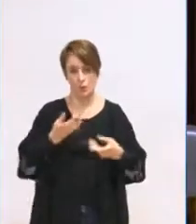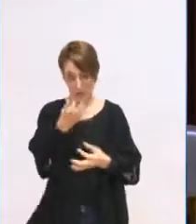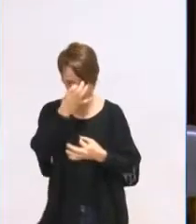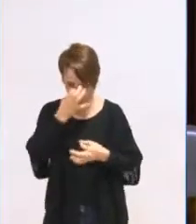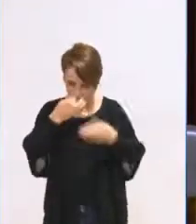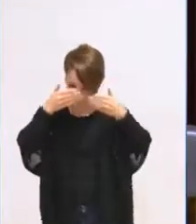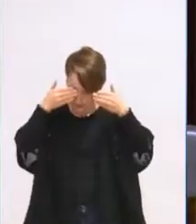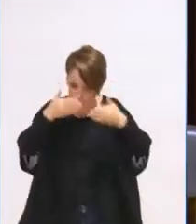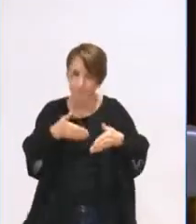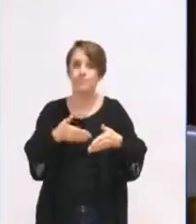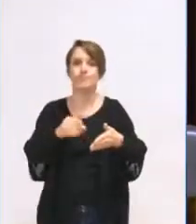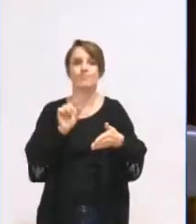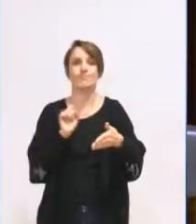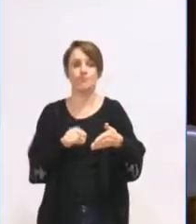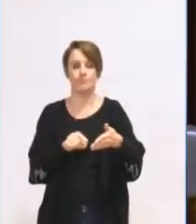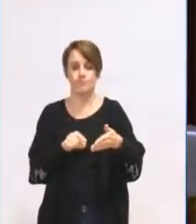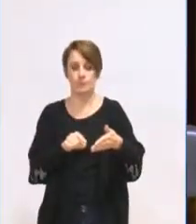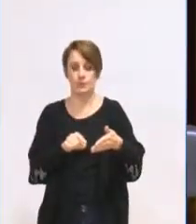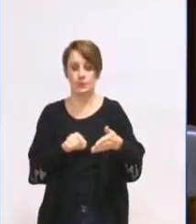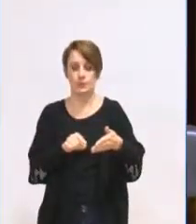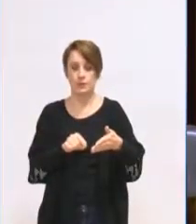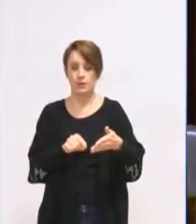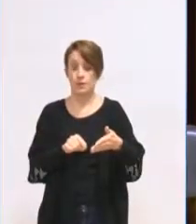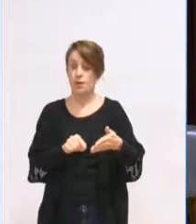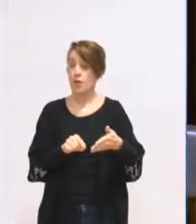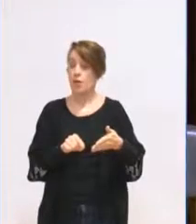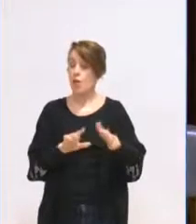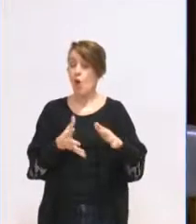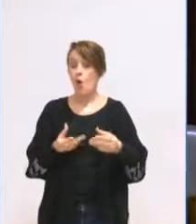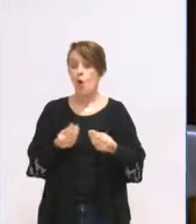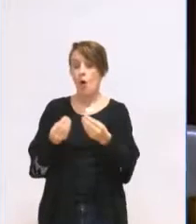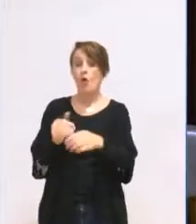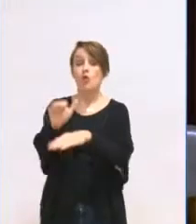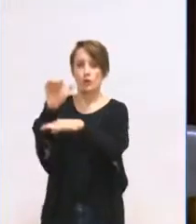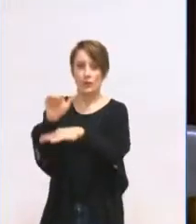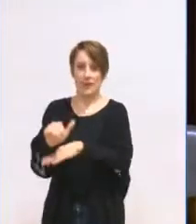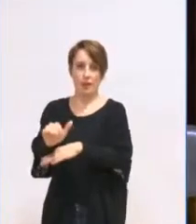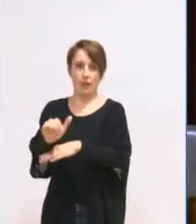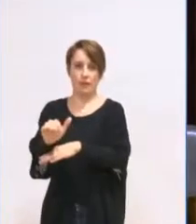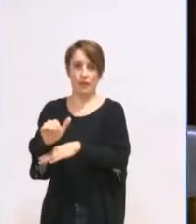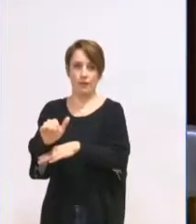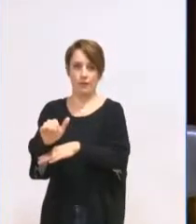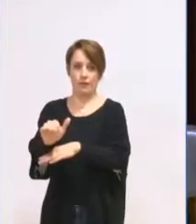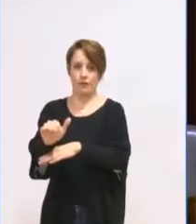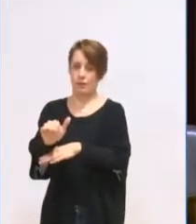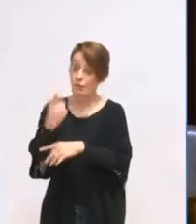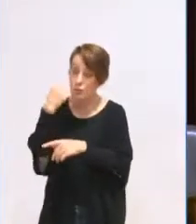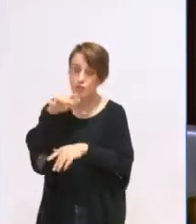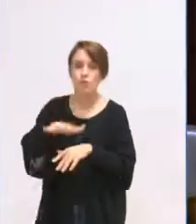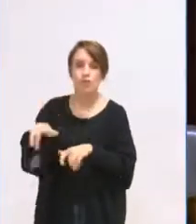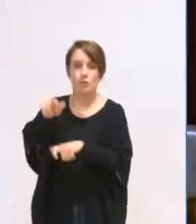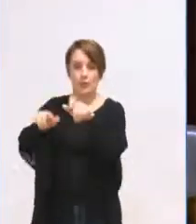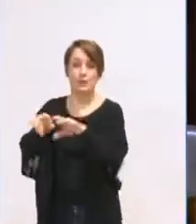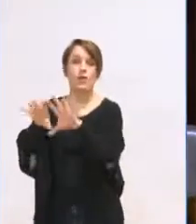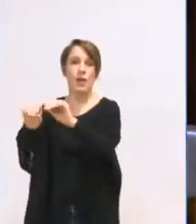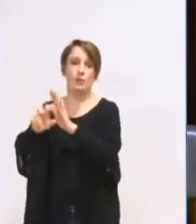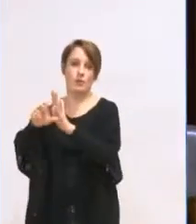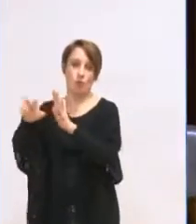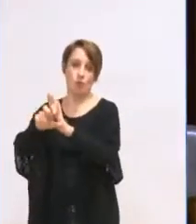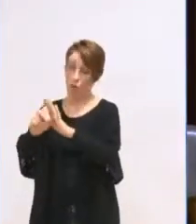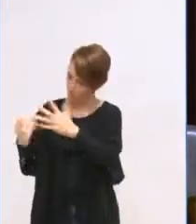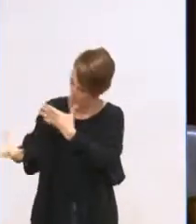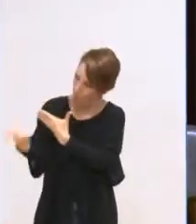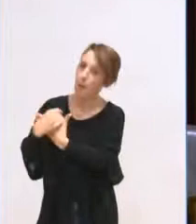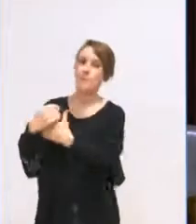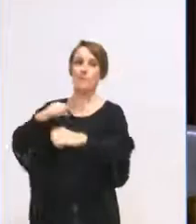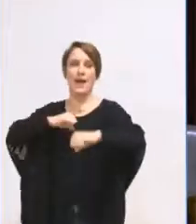pouvons donner une garantie de pouvoir d'agir aux habitants de Grenoble, pour voir après comment justement la méthode a été mise